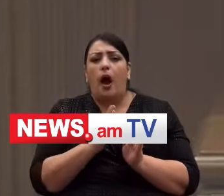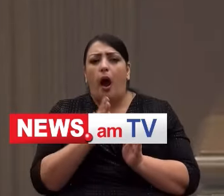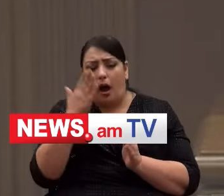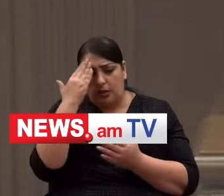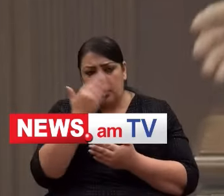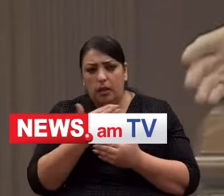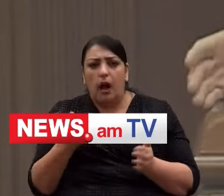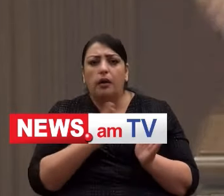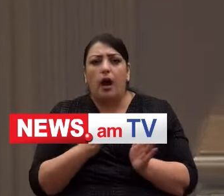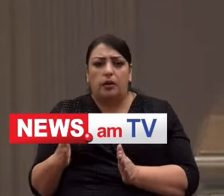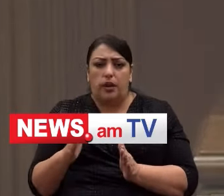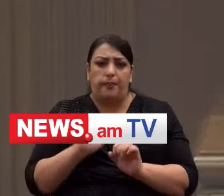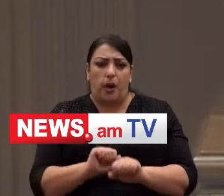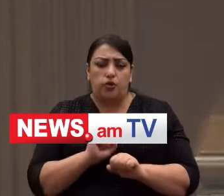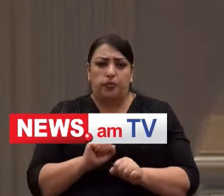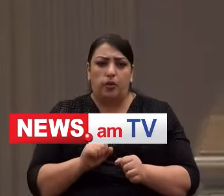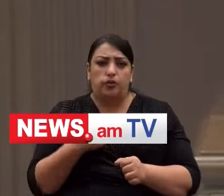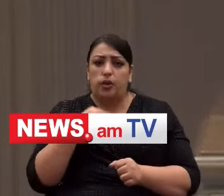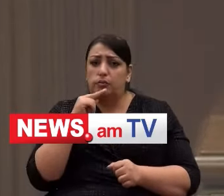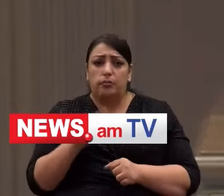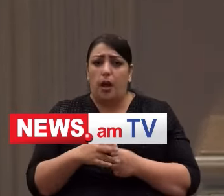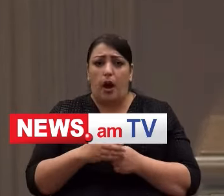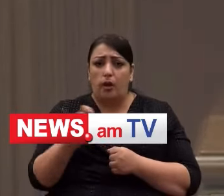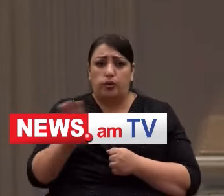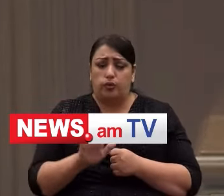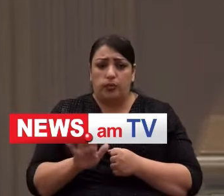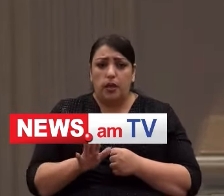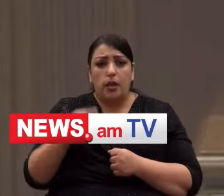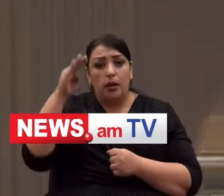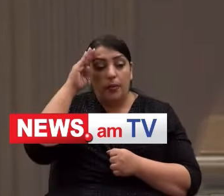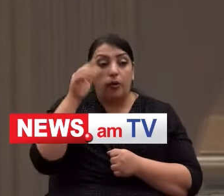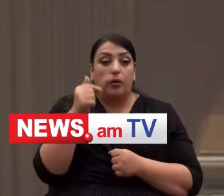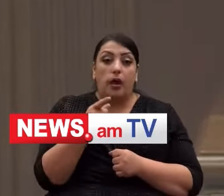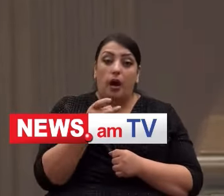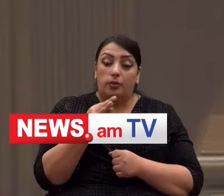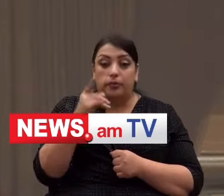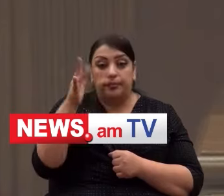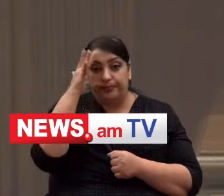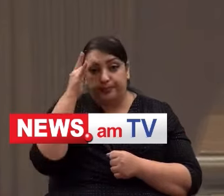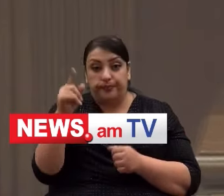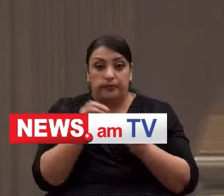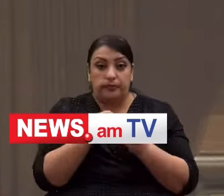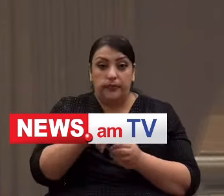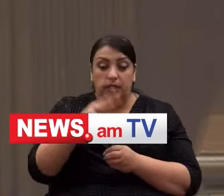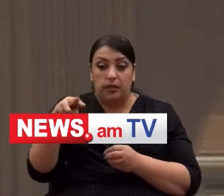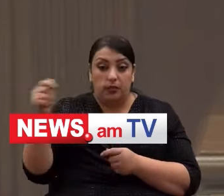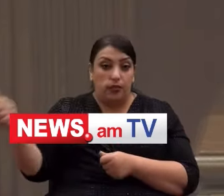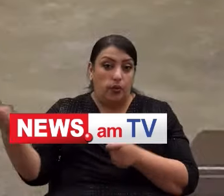Հիմա ես ուրիշ չեմ մեղադրում։ Հիմա ձեր աշխատակիցներն են, պարոն Քարամյան, մտածելով, որ 10 միլիարդ դրամ փող են